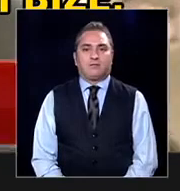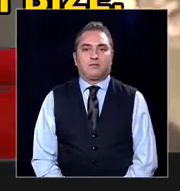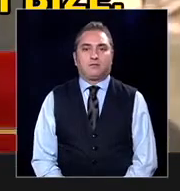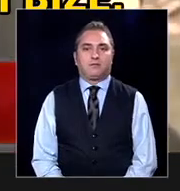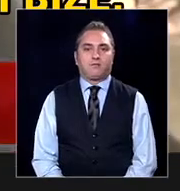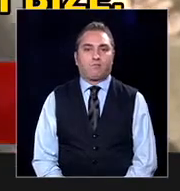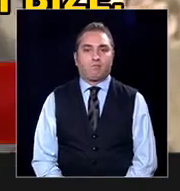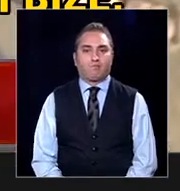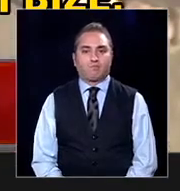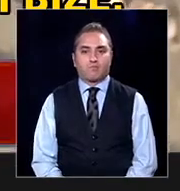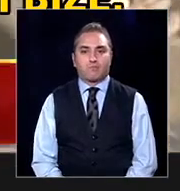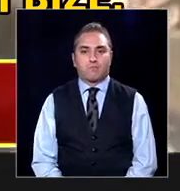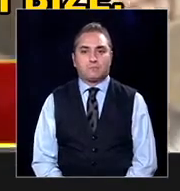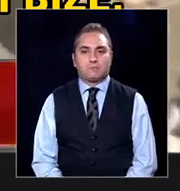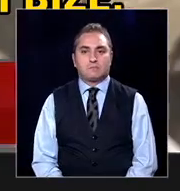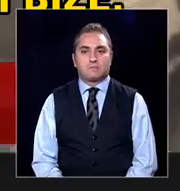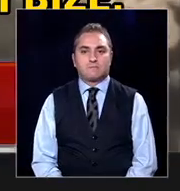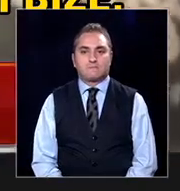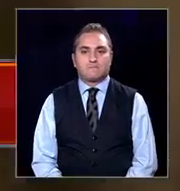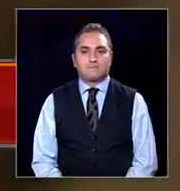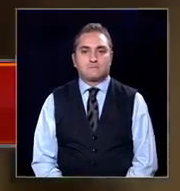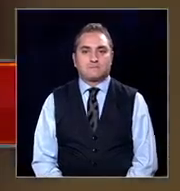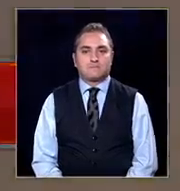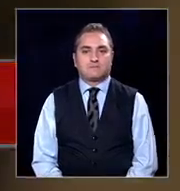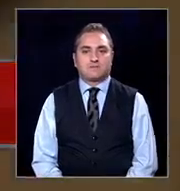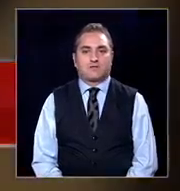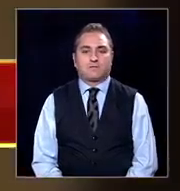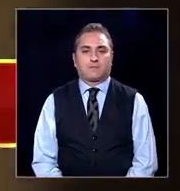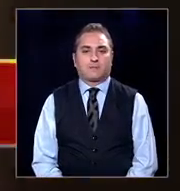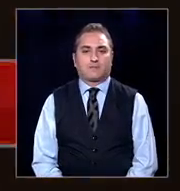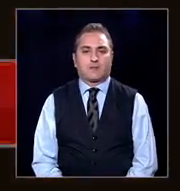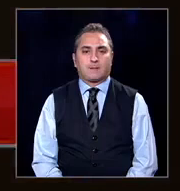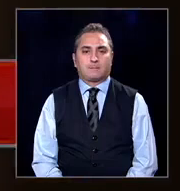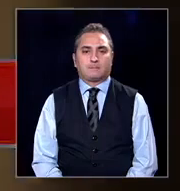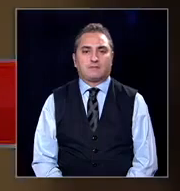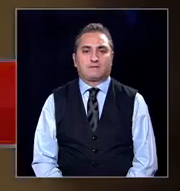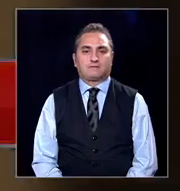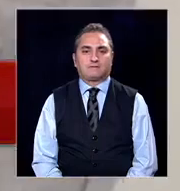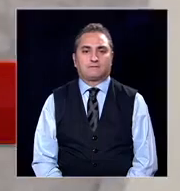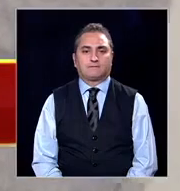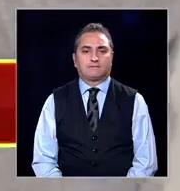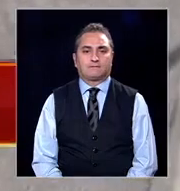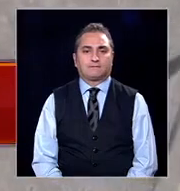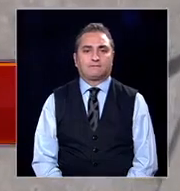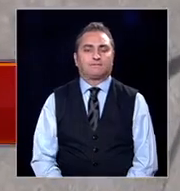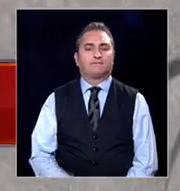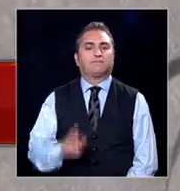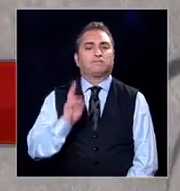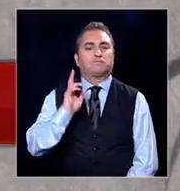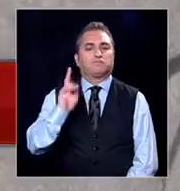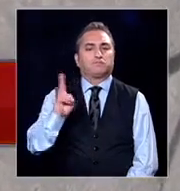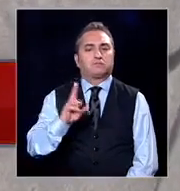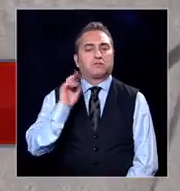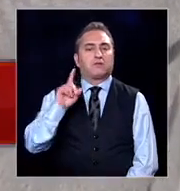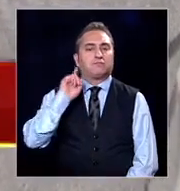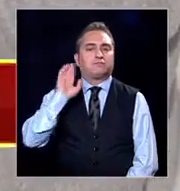hatta böyle bir dava duruşması dahi görülmeyeceğini söyledi bize. Adı ne? Adı ne? Bir adı ne? Taf. Adın ne? Ama onlar söylenenlere